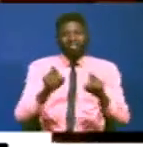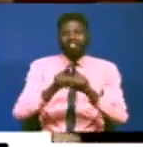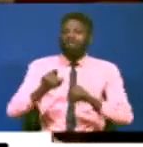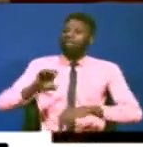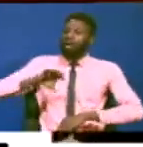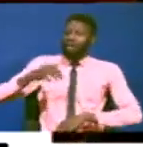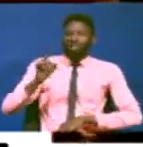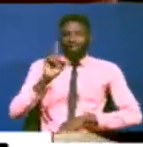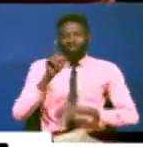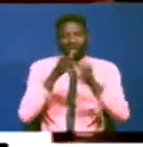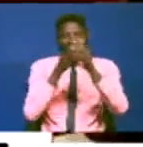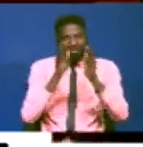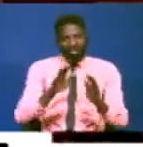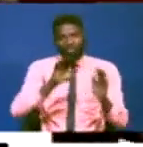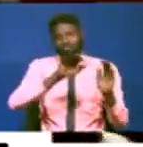Jumapili.